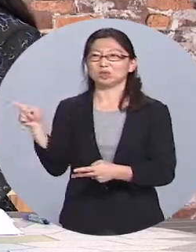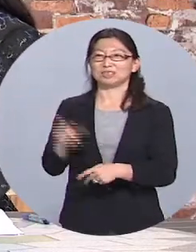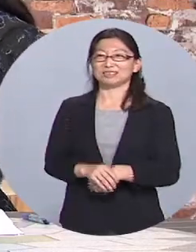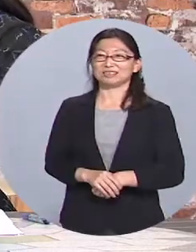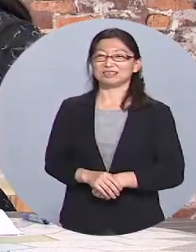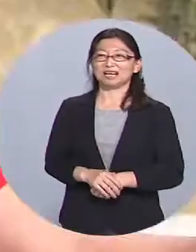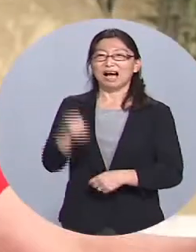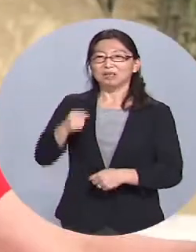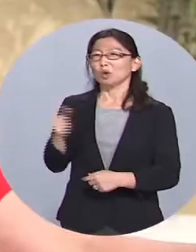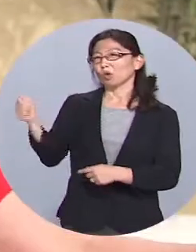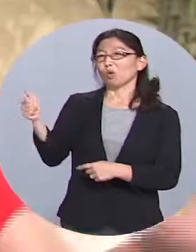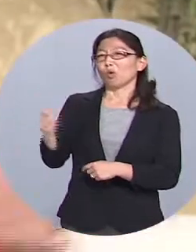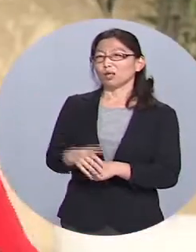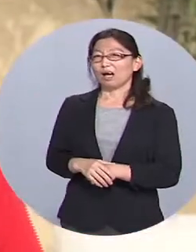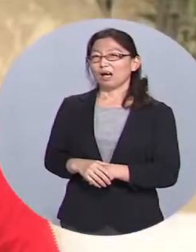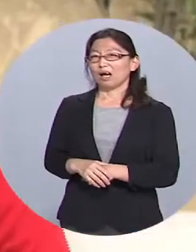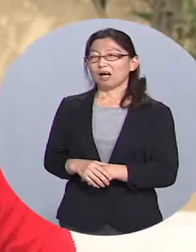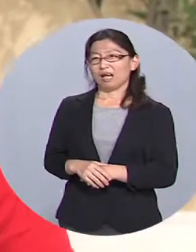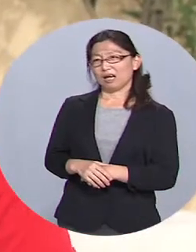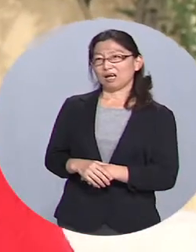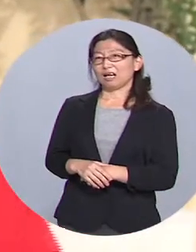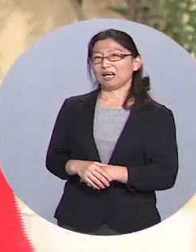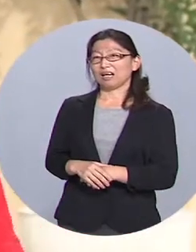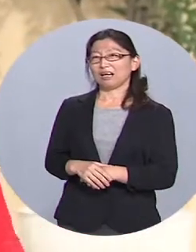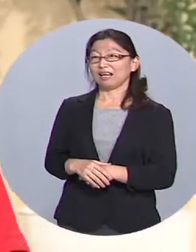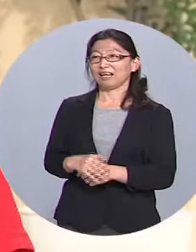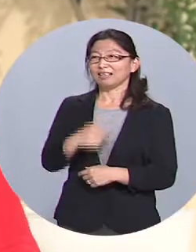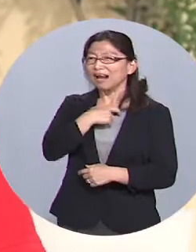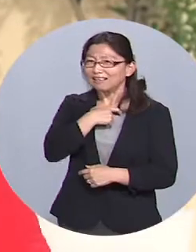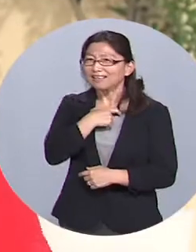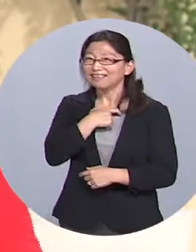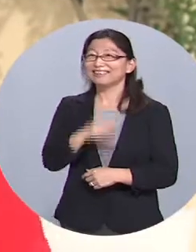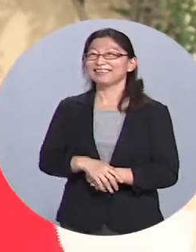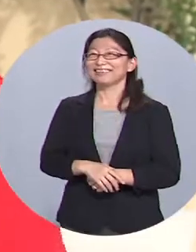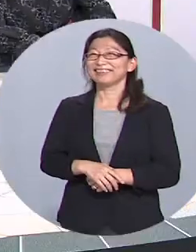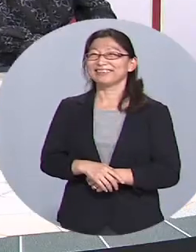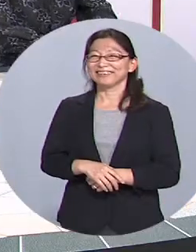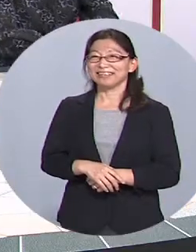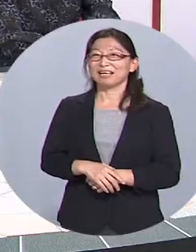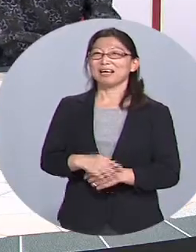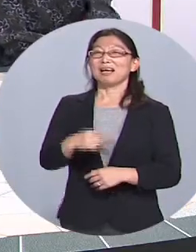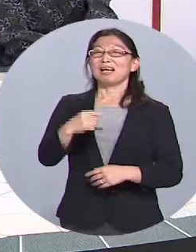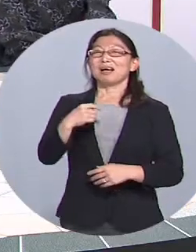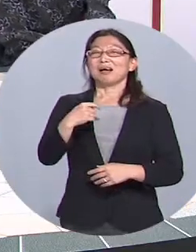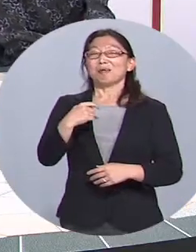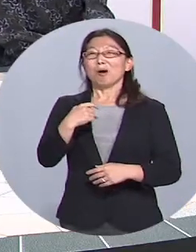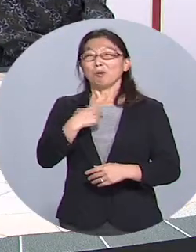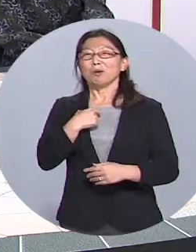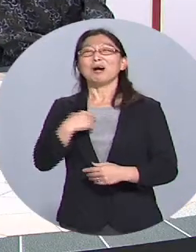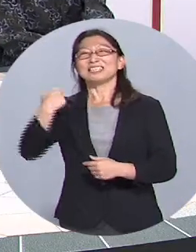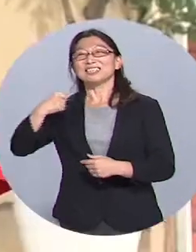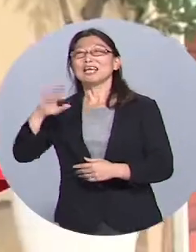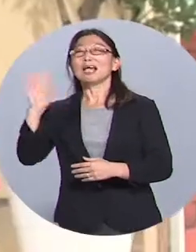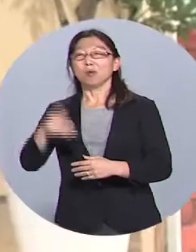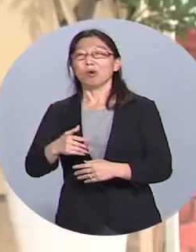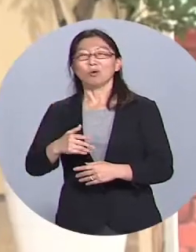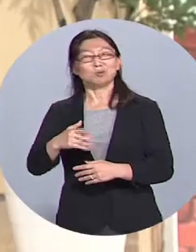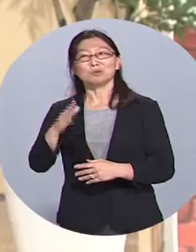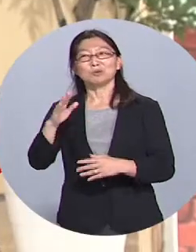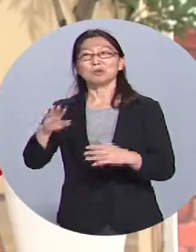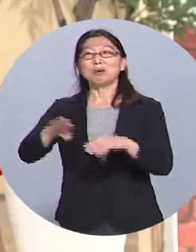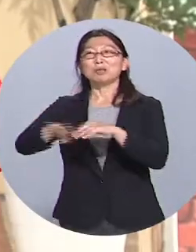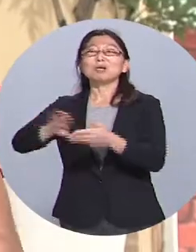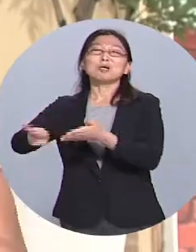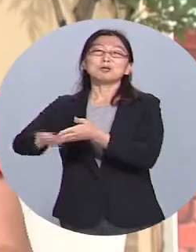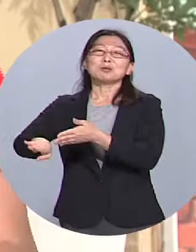熱い男。苦手そうな感じですね。ね え。 いやただね、僕も熱いんですけども、はい、僕なんかよりも熱いことがこ